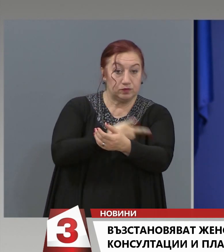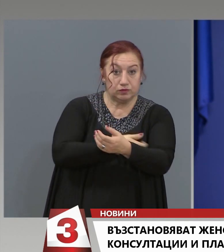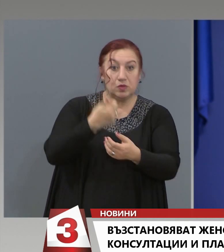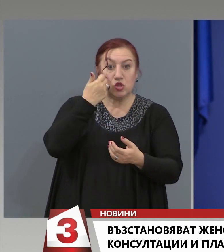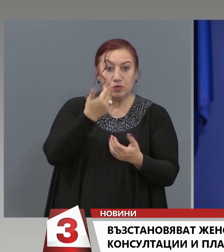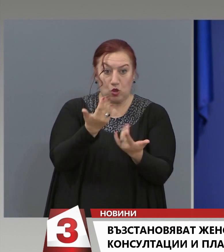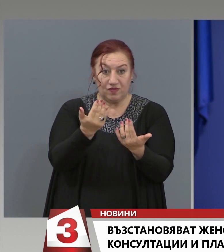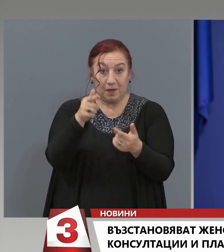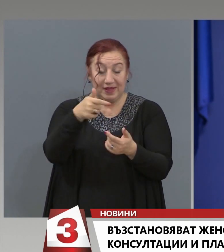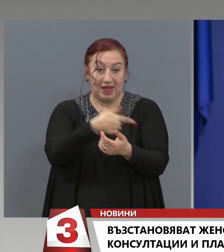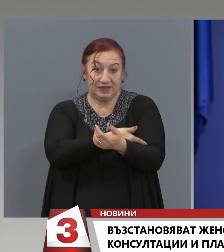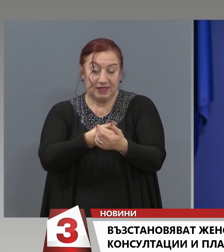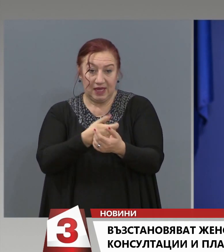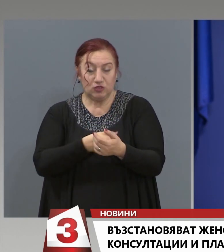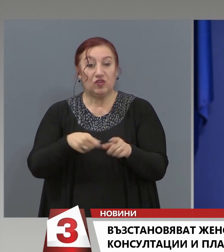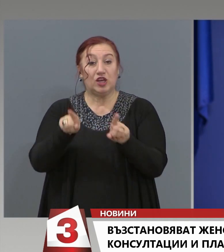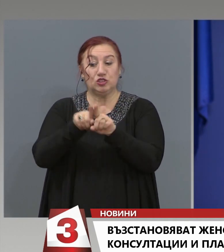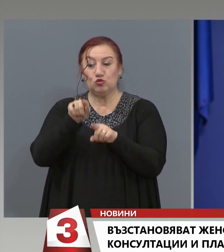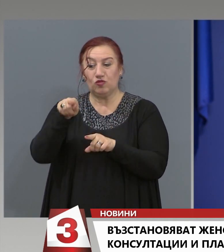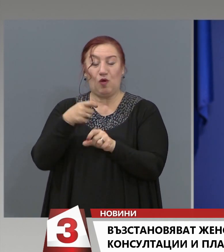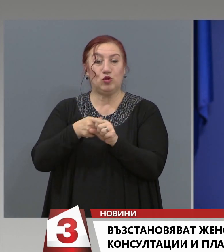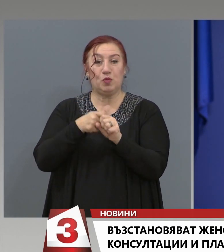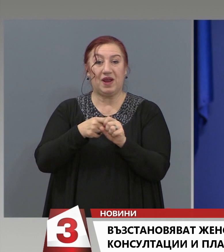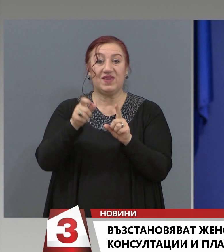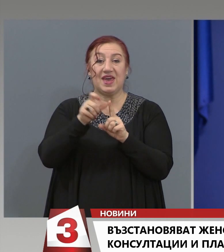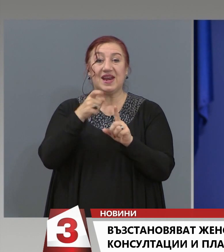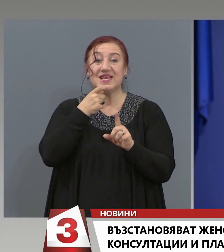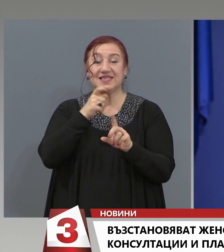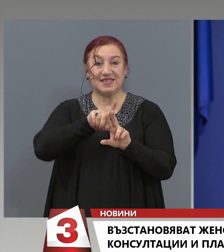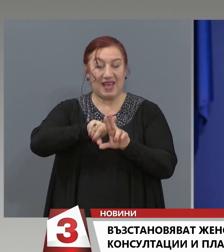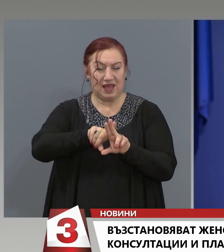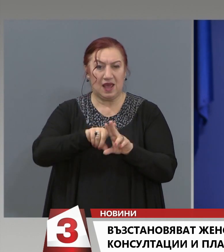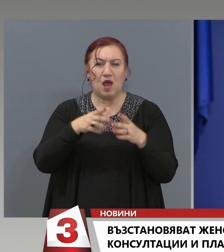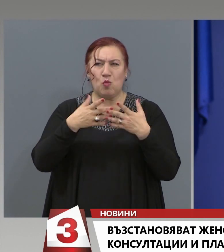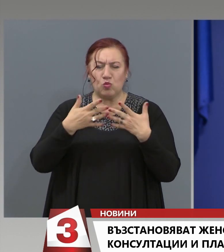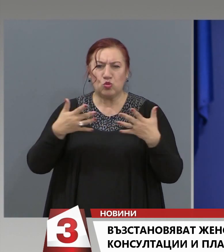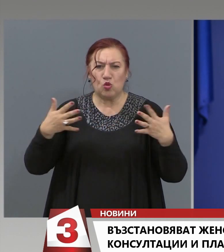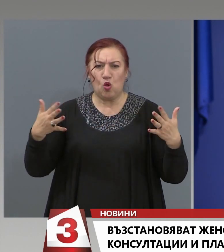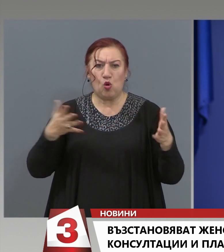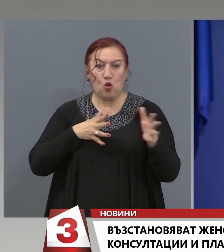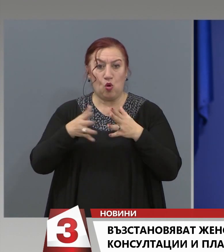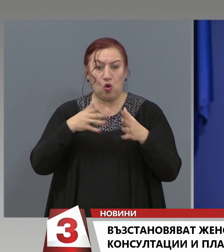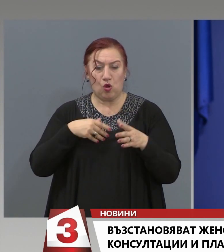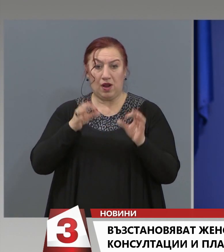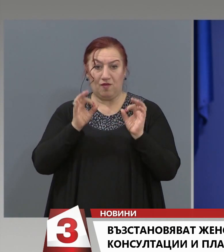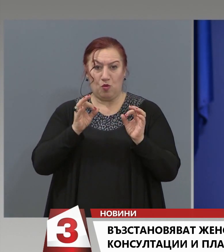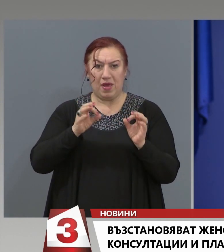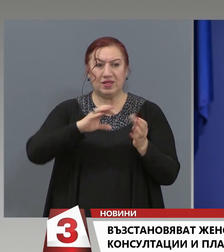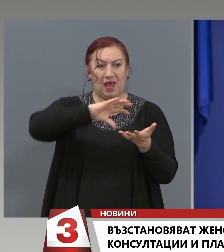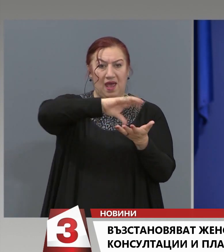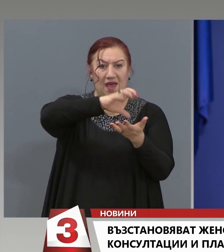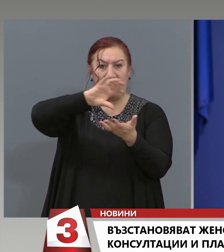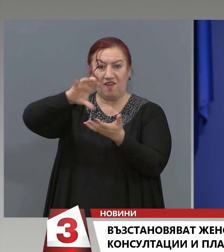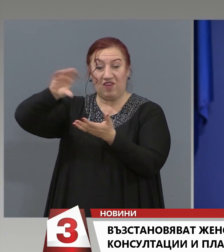прави рези много голям брой хора в момента в кварталите на София